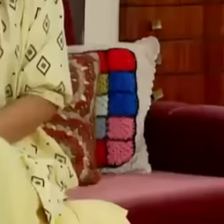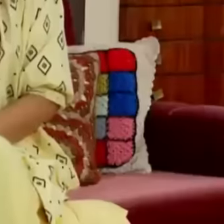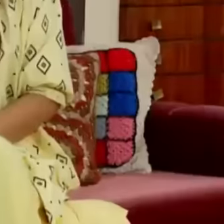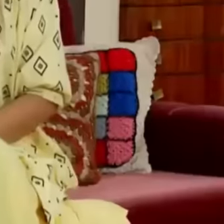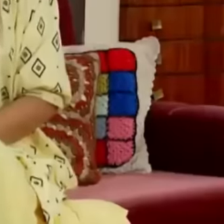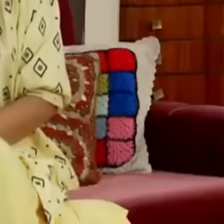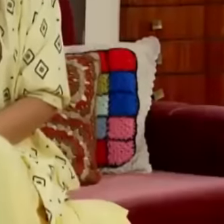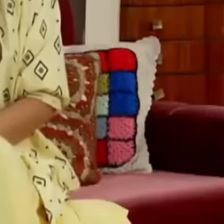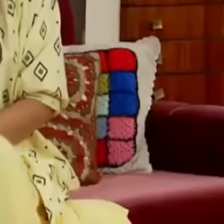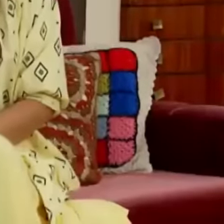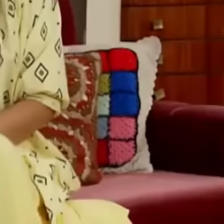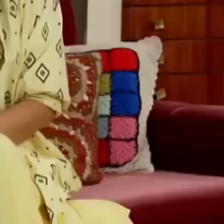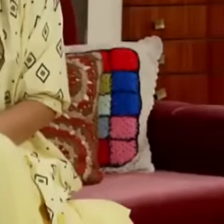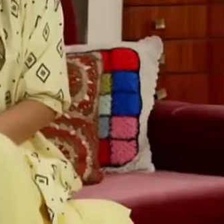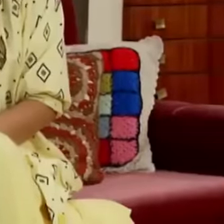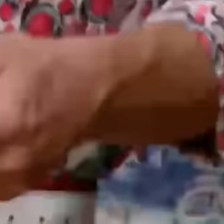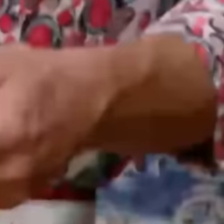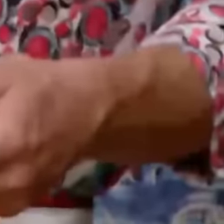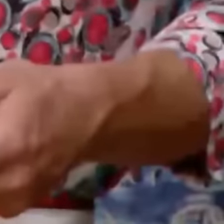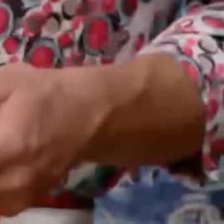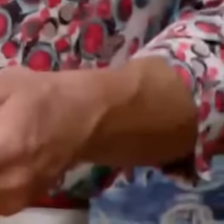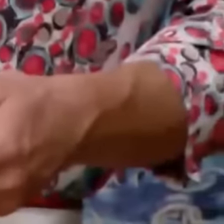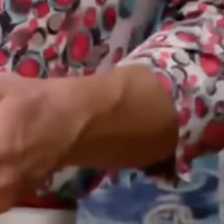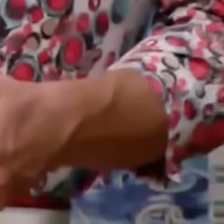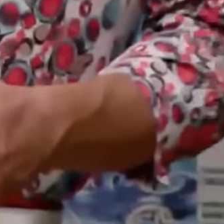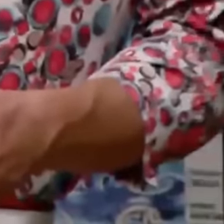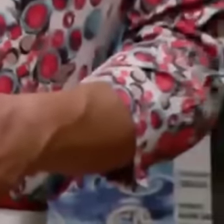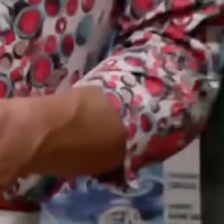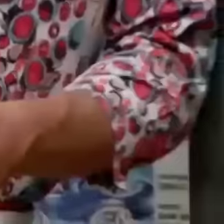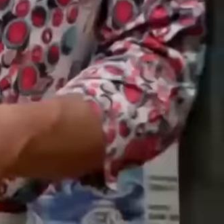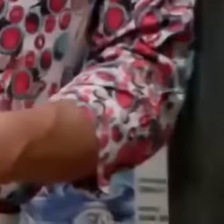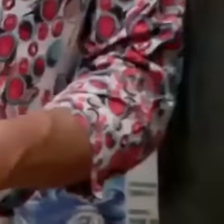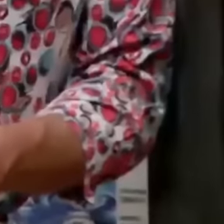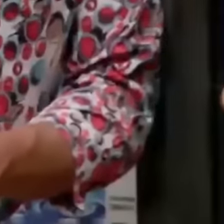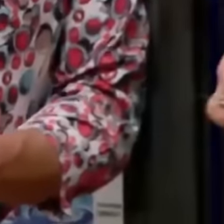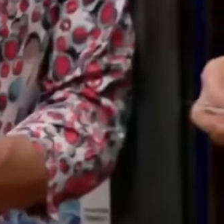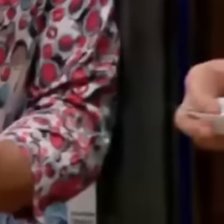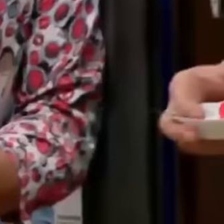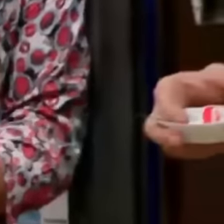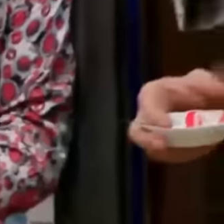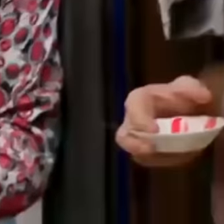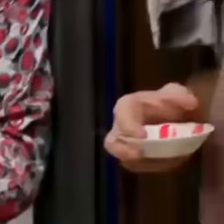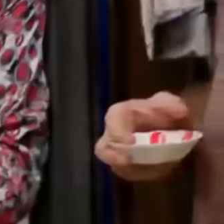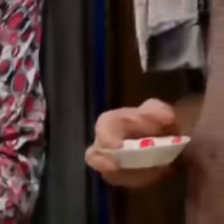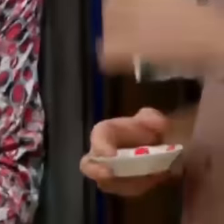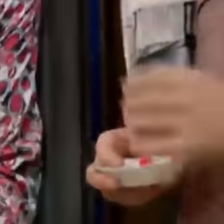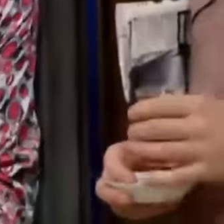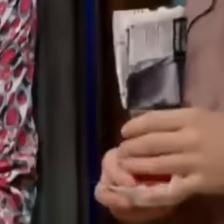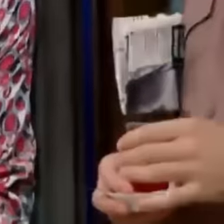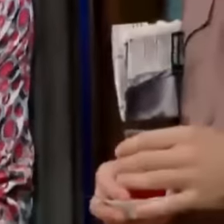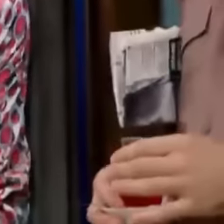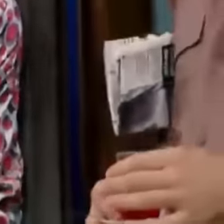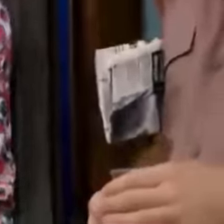Siyah bluz, kemerli sarı etek, sarı salaş bir üstlük giymiş. Ergun çay kaşığını tabağa koydu, dükkana